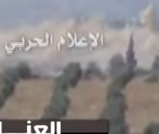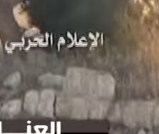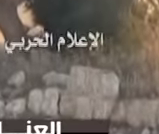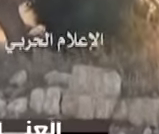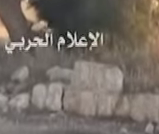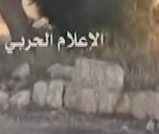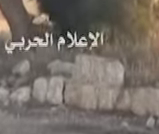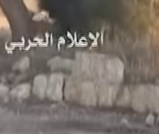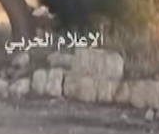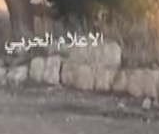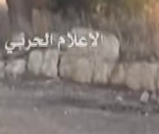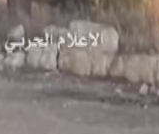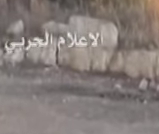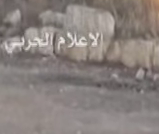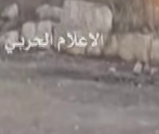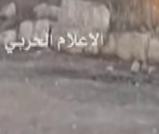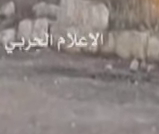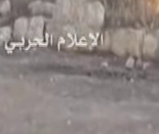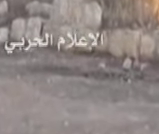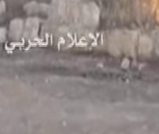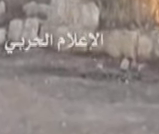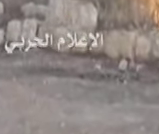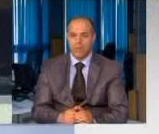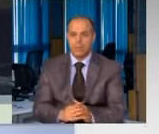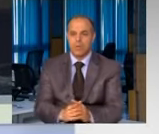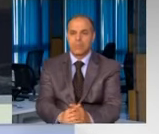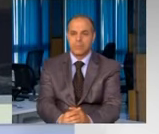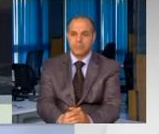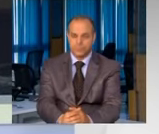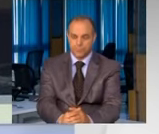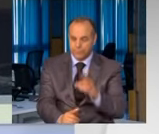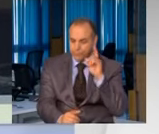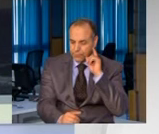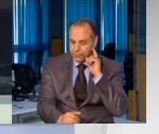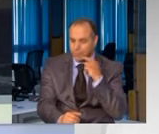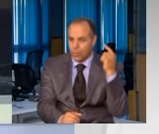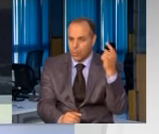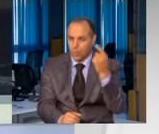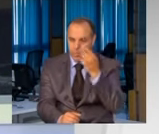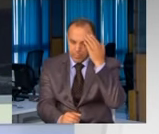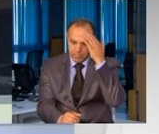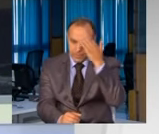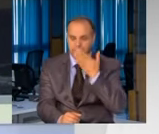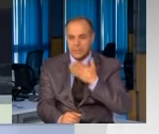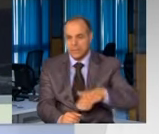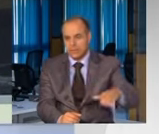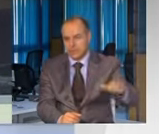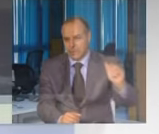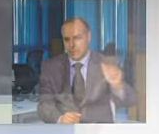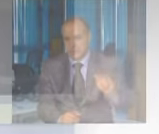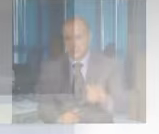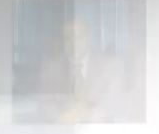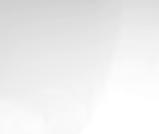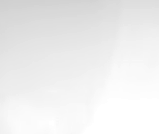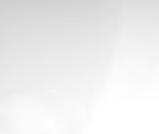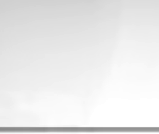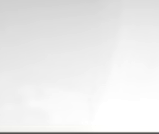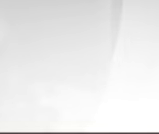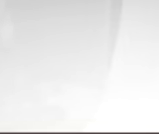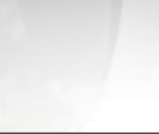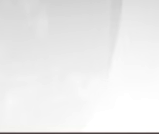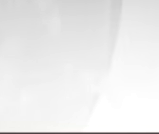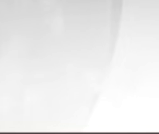في سائر البلاد. شكرا جزيلا على المتابعة، إلى اللقاء.